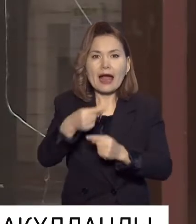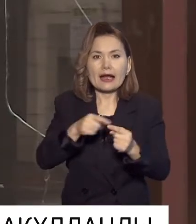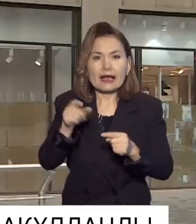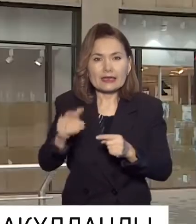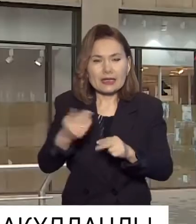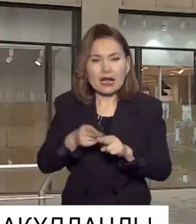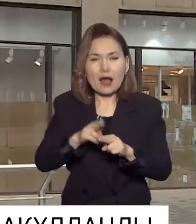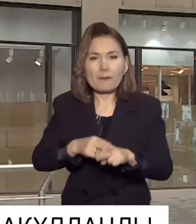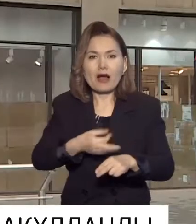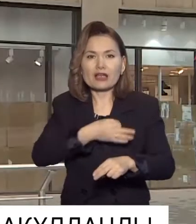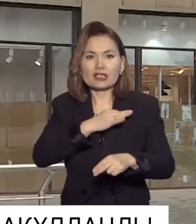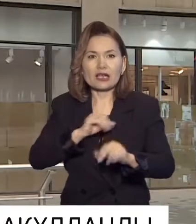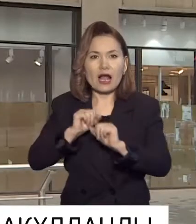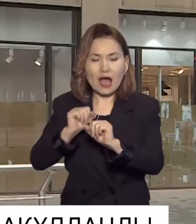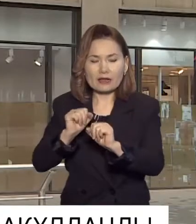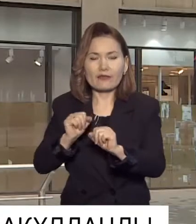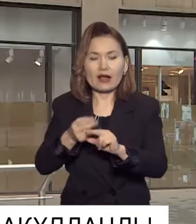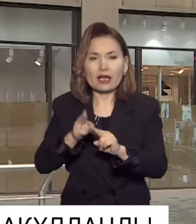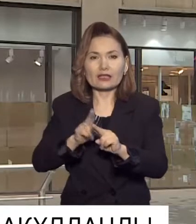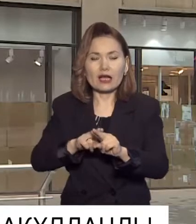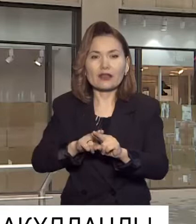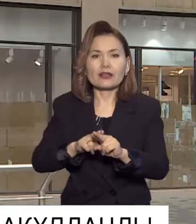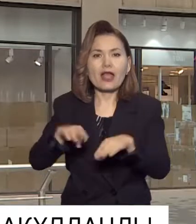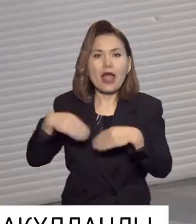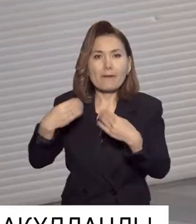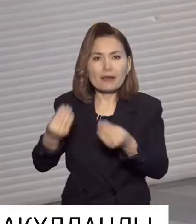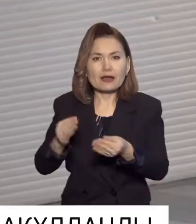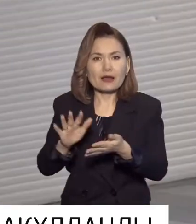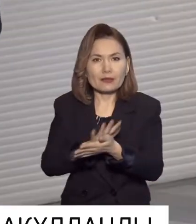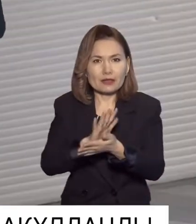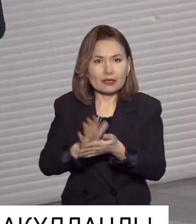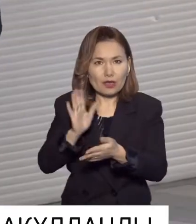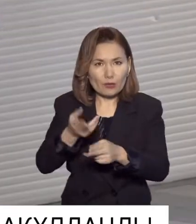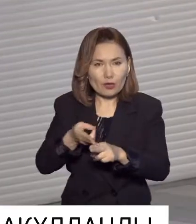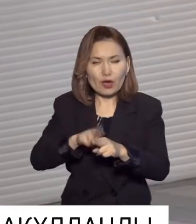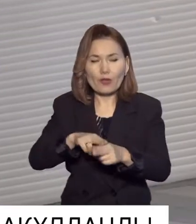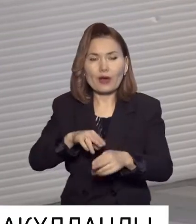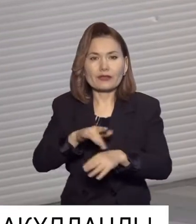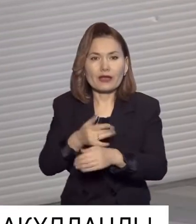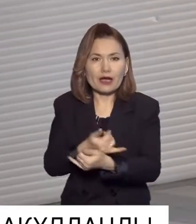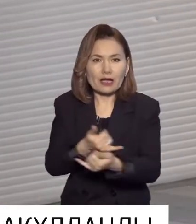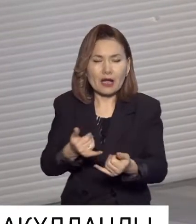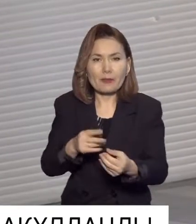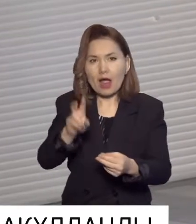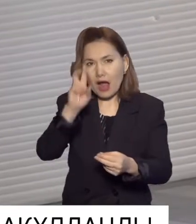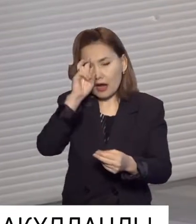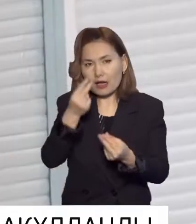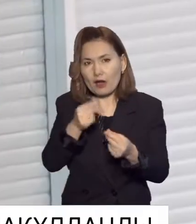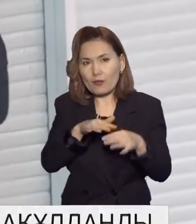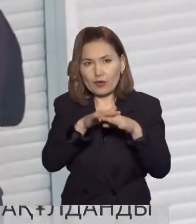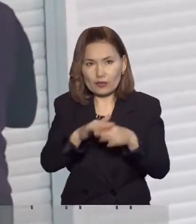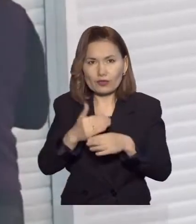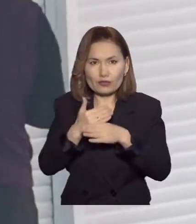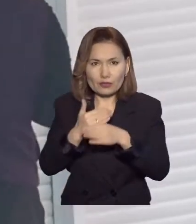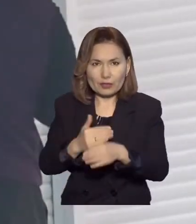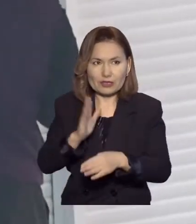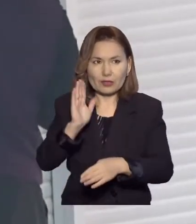жеке адвокат жалдауға мүмкіндік беріледі. Сот сараптамасын жүргізуге бағытталған қызмет бюджет қаржысы есебінен